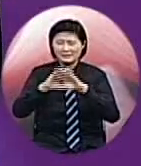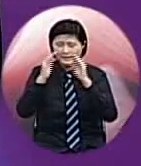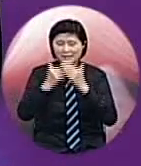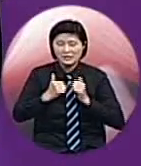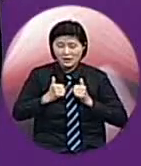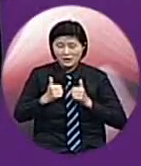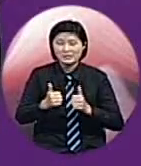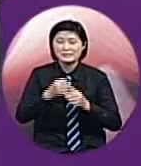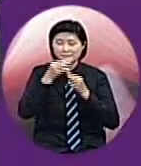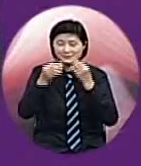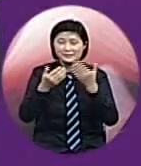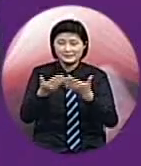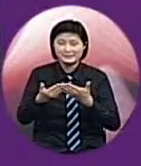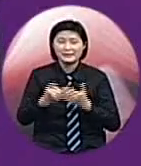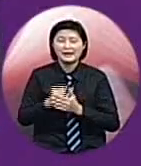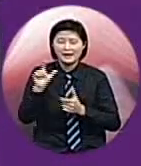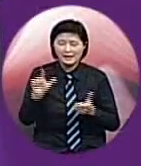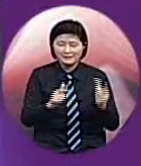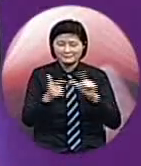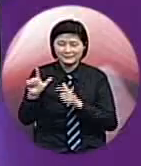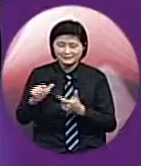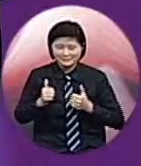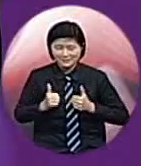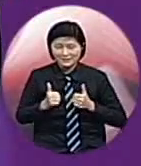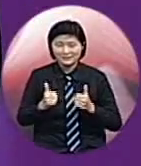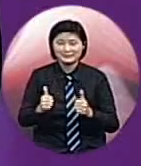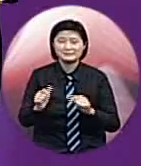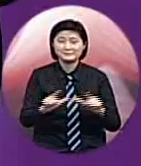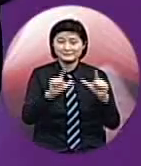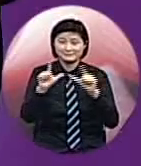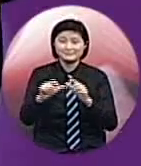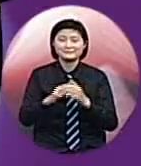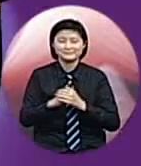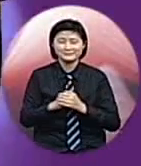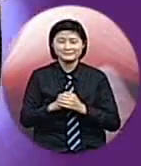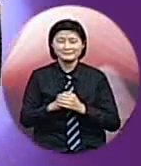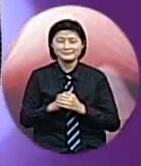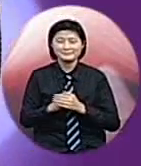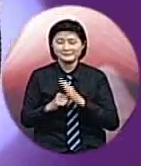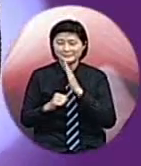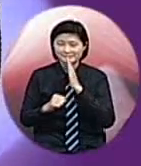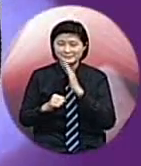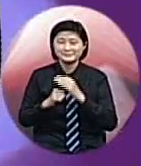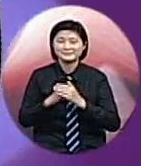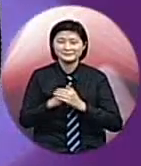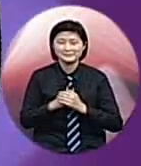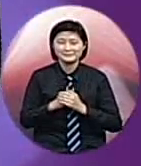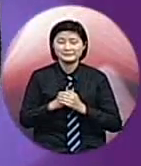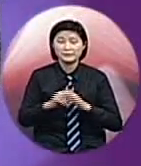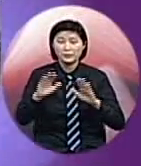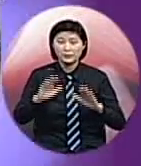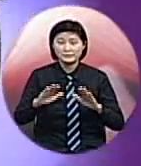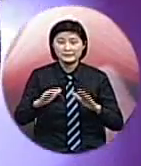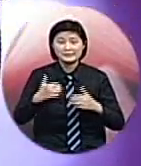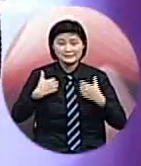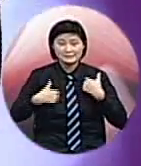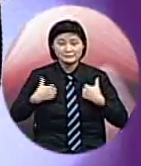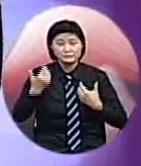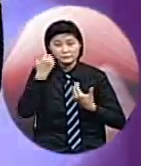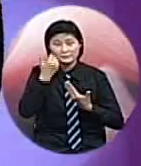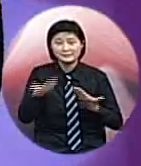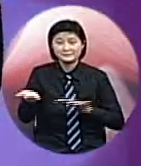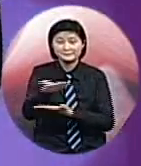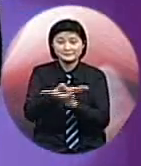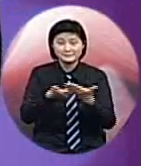열심히. 하루하루를 열심히 하면은 그러니까 하루하루를 열심히. 이렇게 네네. 좋은 일이 생겨요. 그러니까. 아, 예. 예. 오늘 또 이 기쁨을 누구하고